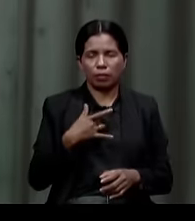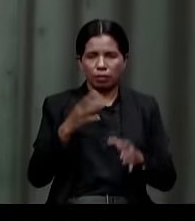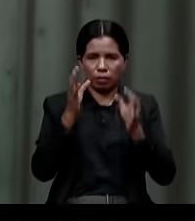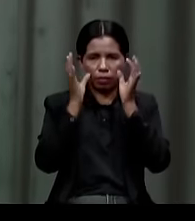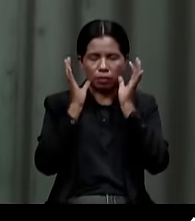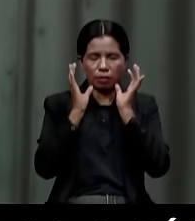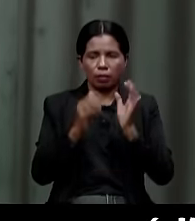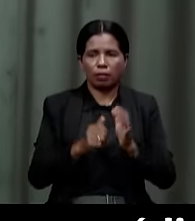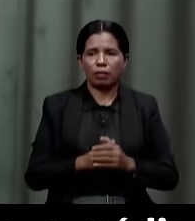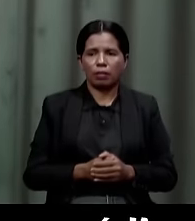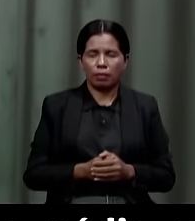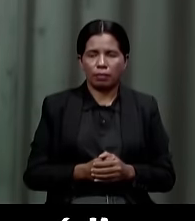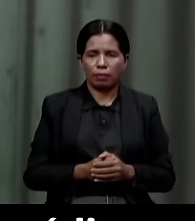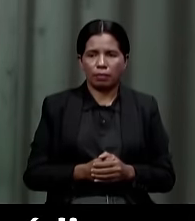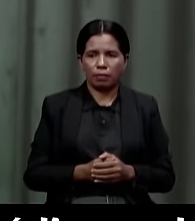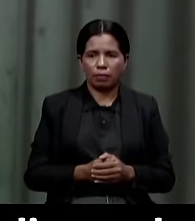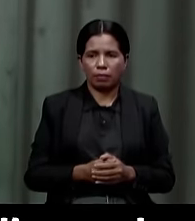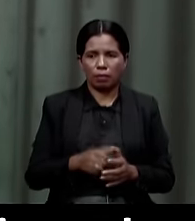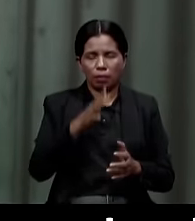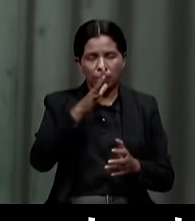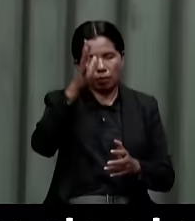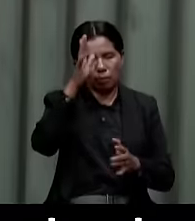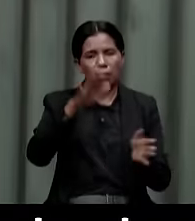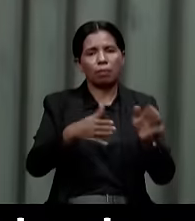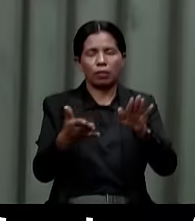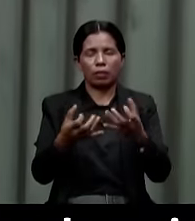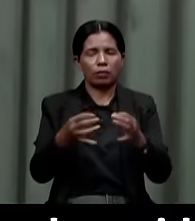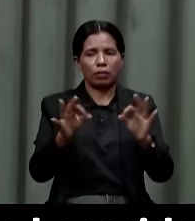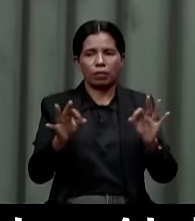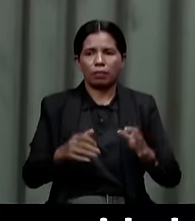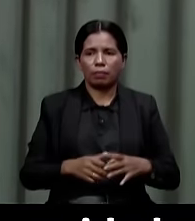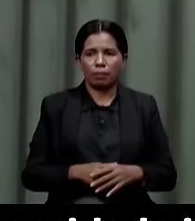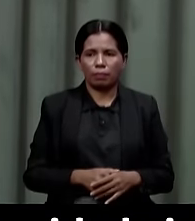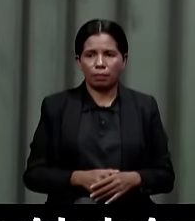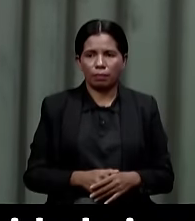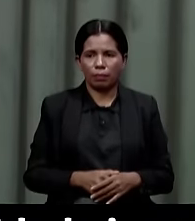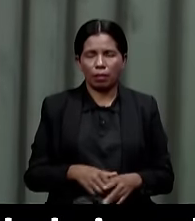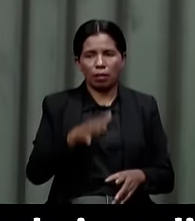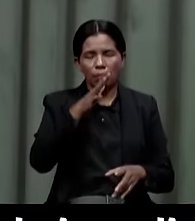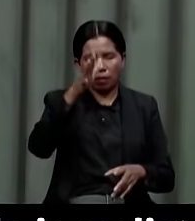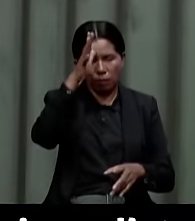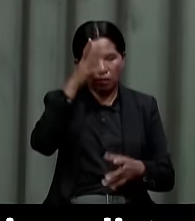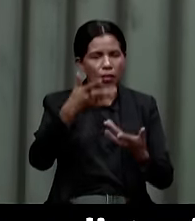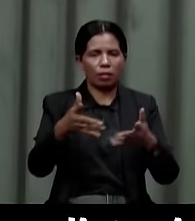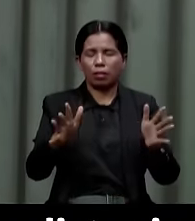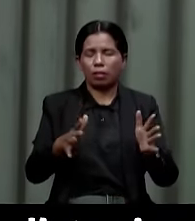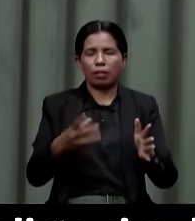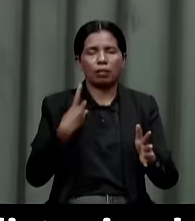akarak, eskola to ramata, maybe inang amalayo ni. Sa, paihumayo lahen ni,